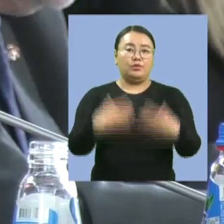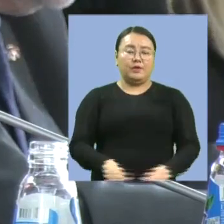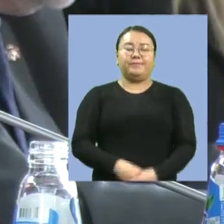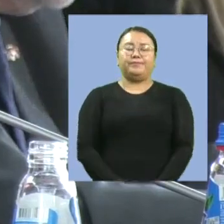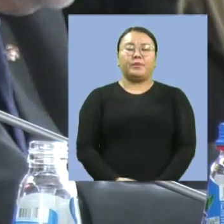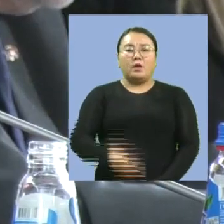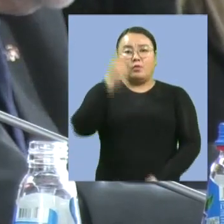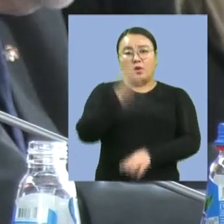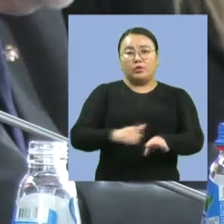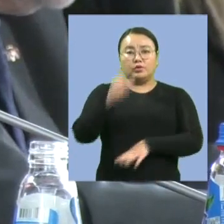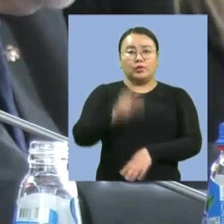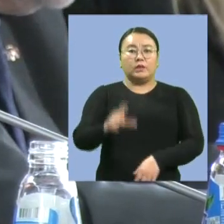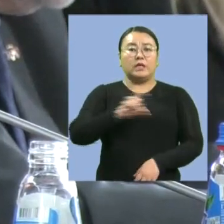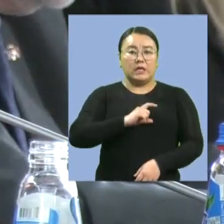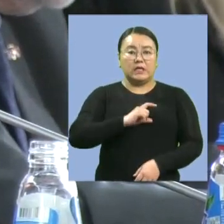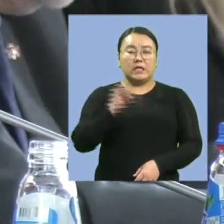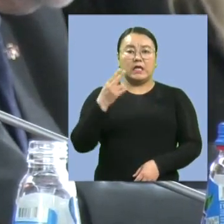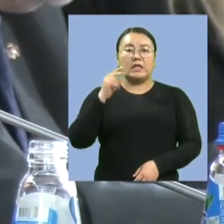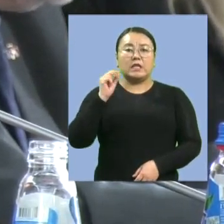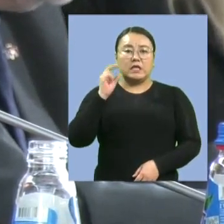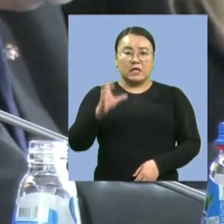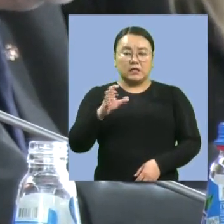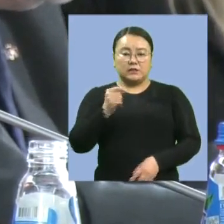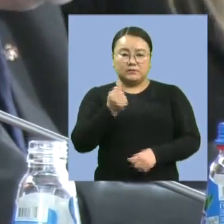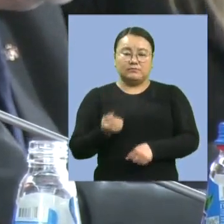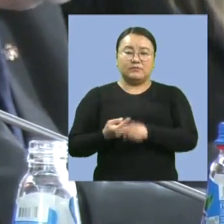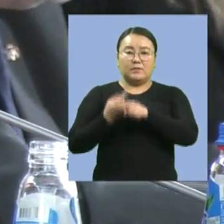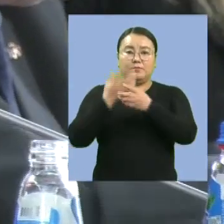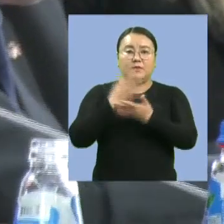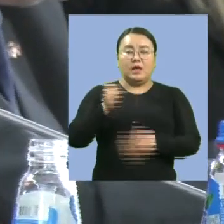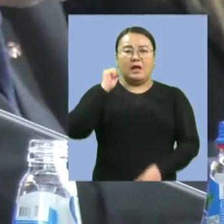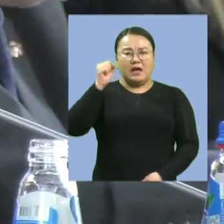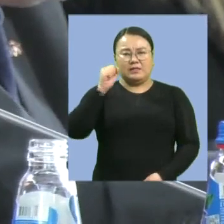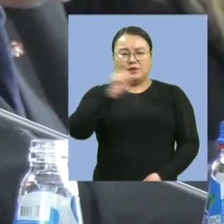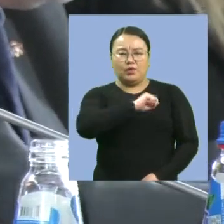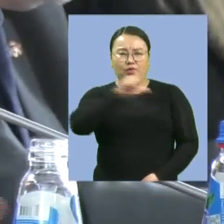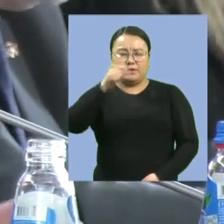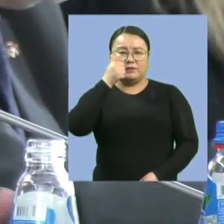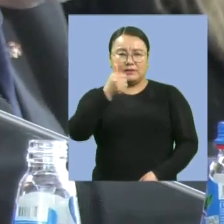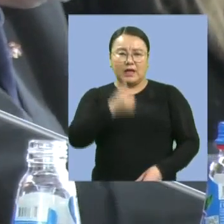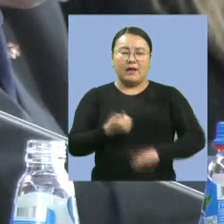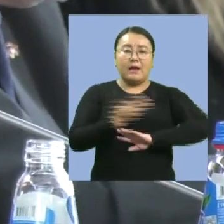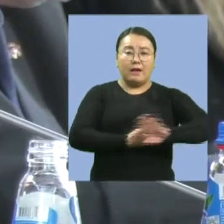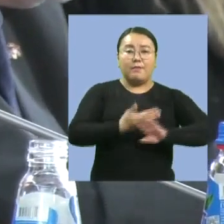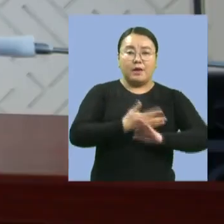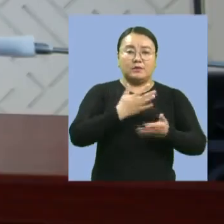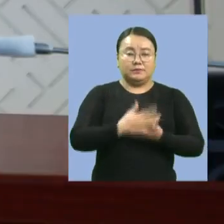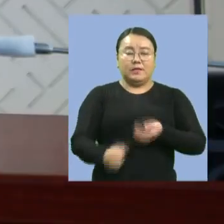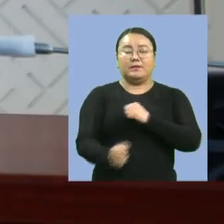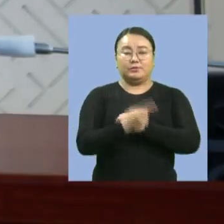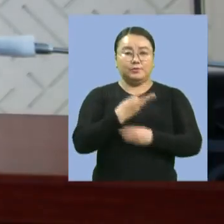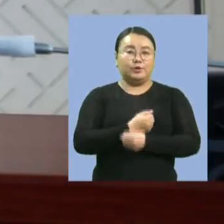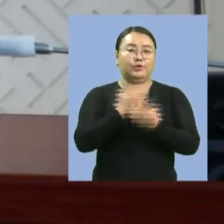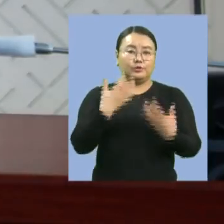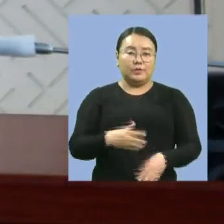илэрхийлээ. Түүнчлэн Монгол Улс хүний эрхийн индексээр өссөн үзүүлэлтийг дурдаад арчлалын үнд зүйлсийг тууштай хамгаалж байгааг онцолж